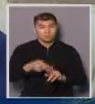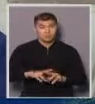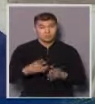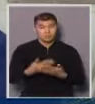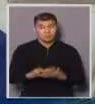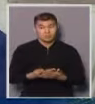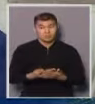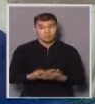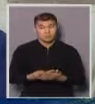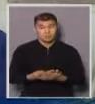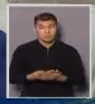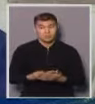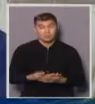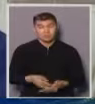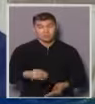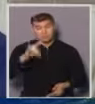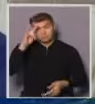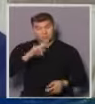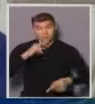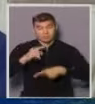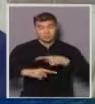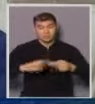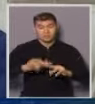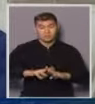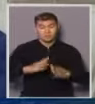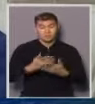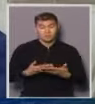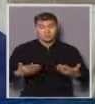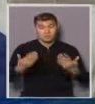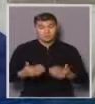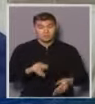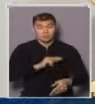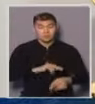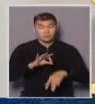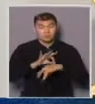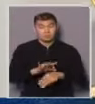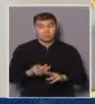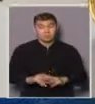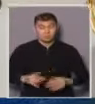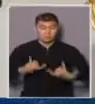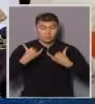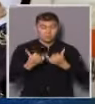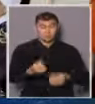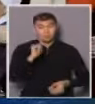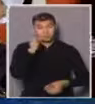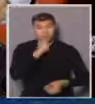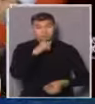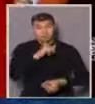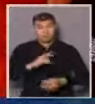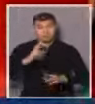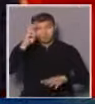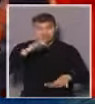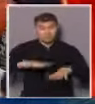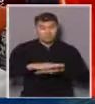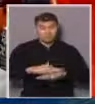сол мына қазақтың салт-дәстүрін енгізу, сондай үлкен-үлкен жұмыстар жүріп жатыр. Сыйласаңдар кәріңді, жарылқаймын